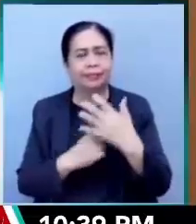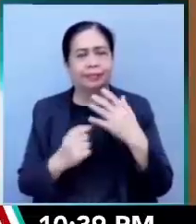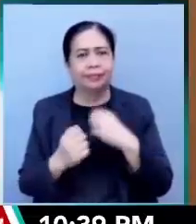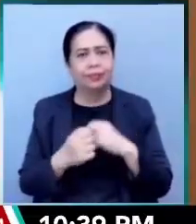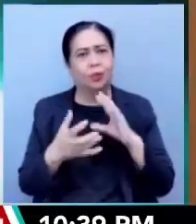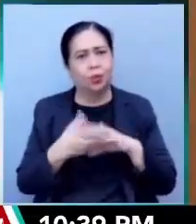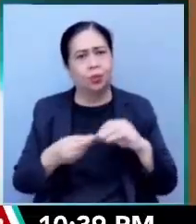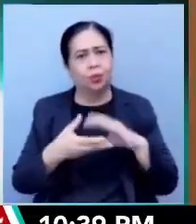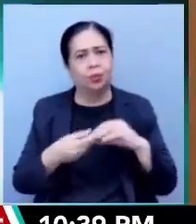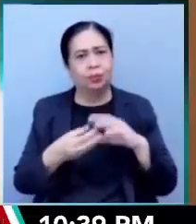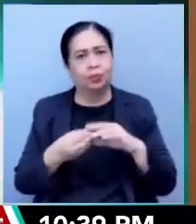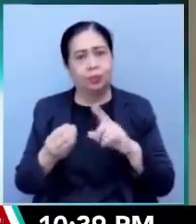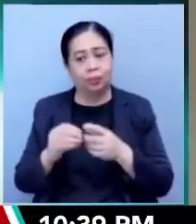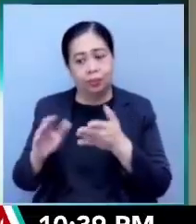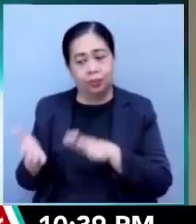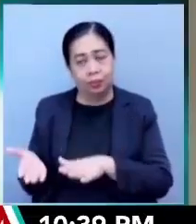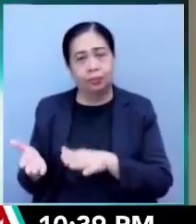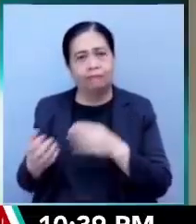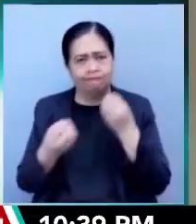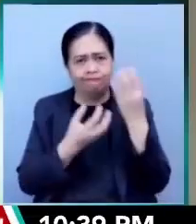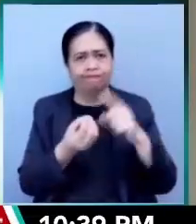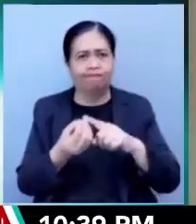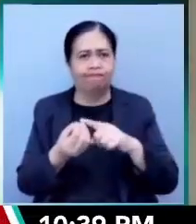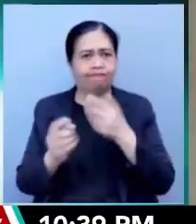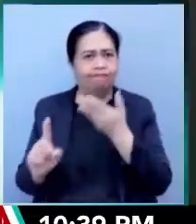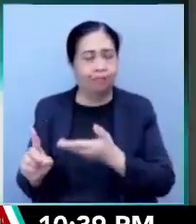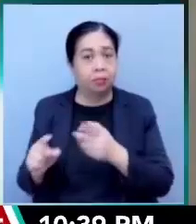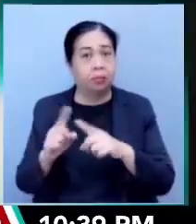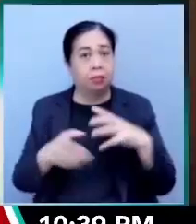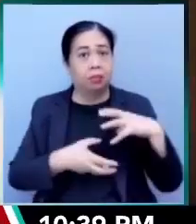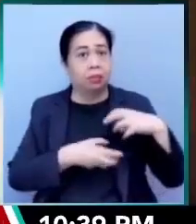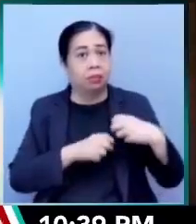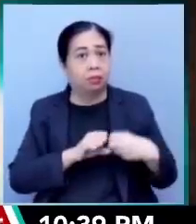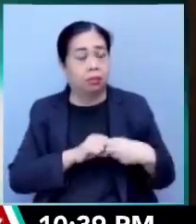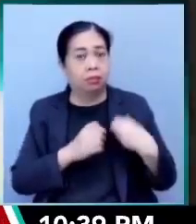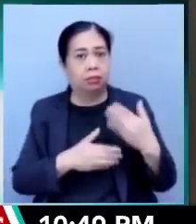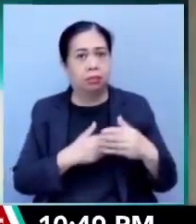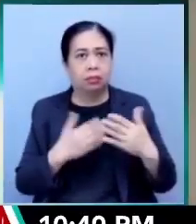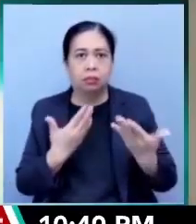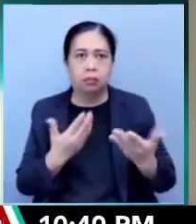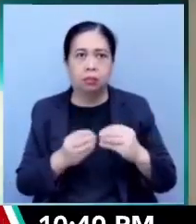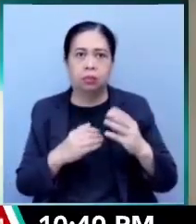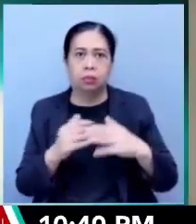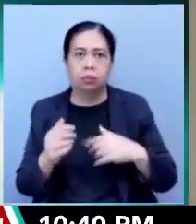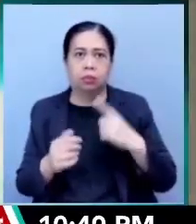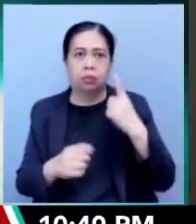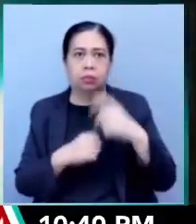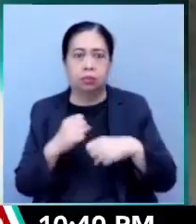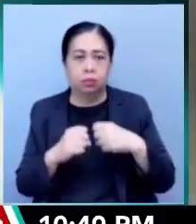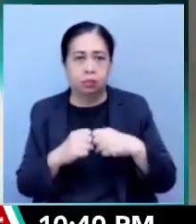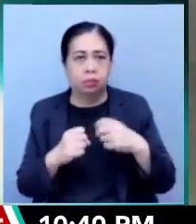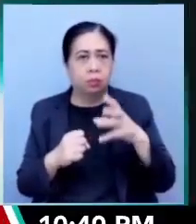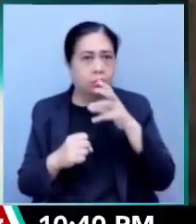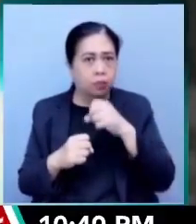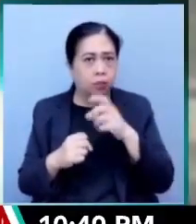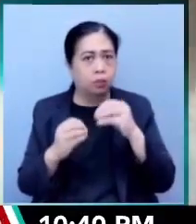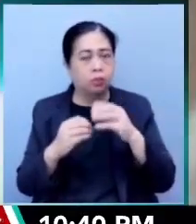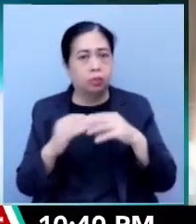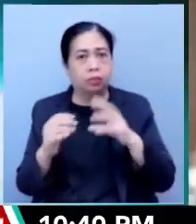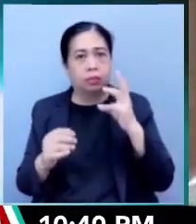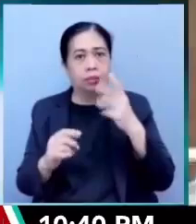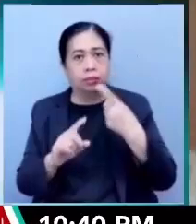sa namayapang mahal sa buhay. Pero kung ang grieving process ay umabot na mahigit isang taon sa mga matanda at mahigit 6 na buwan sa